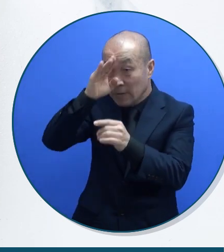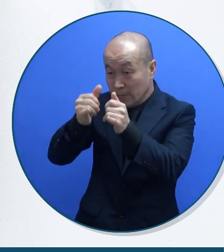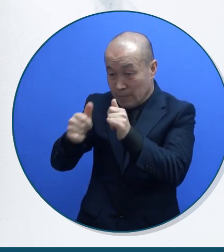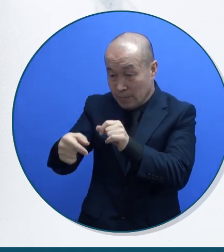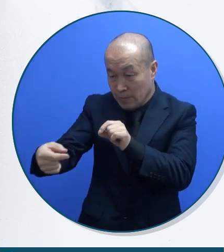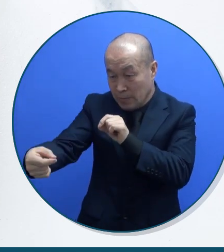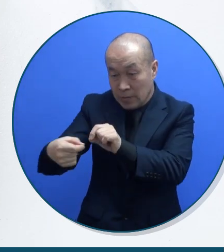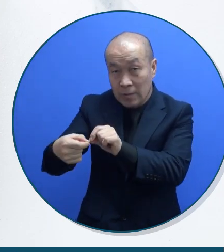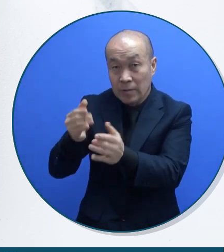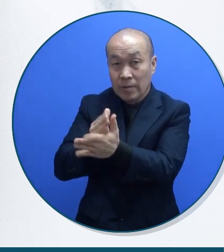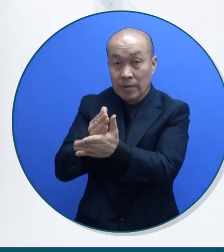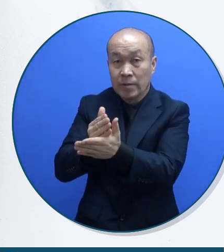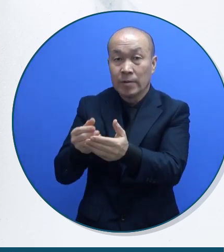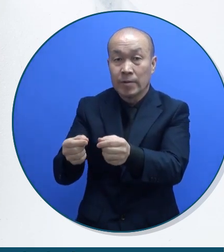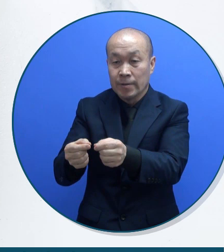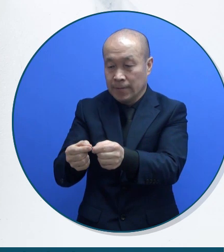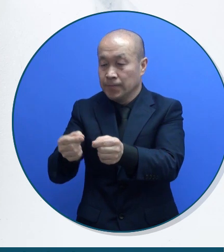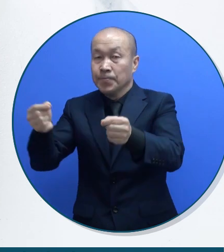환자에게서 떨어지세요.